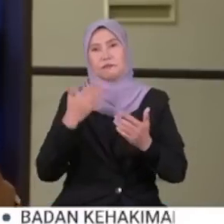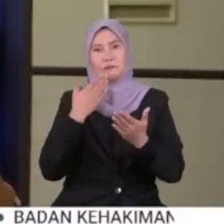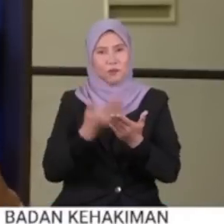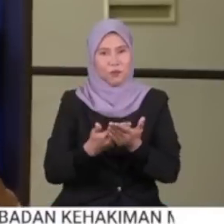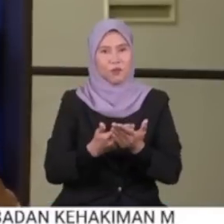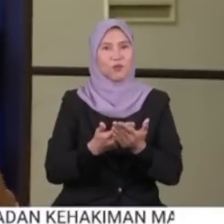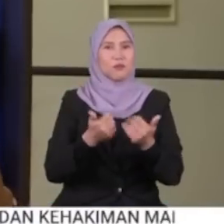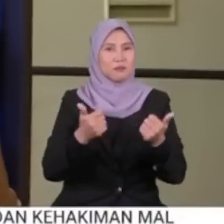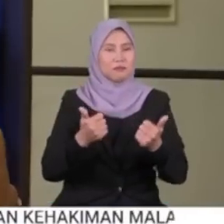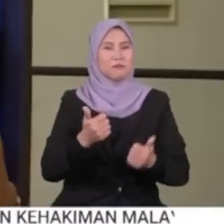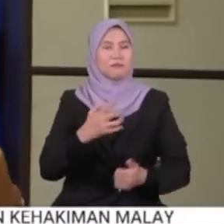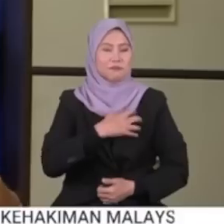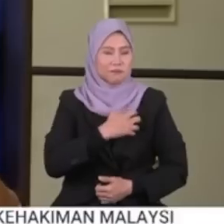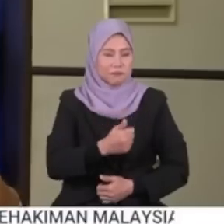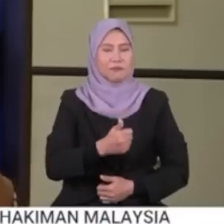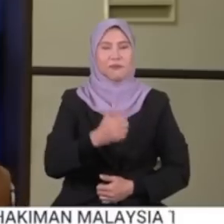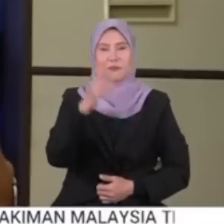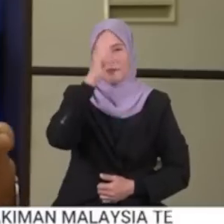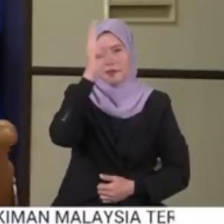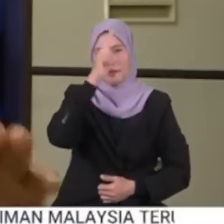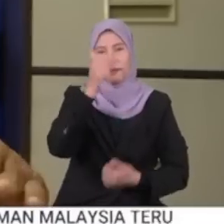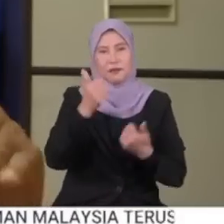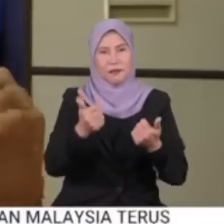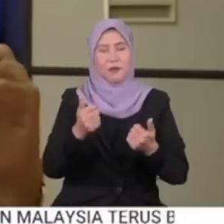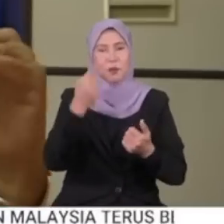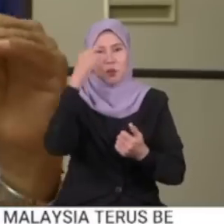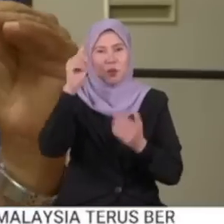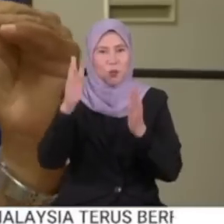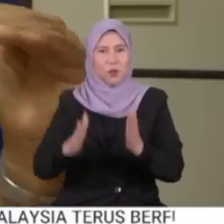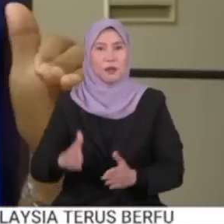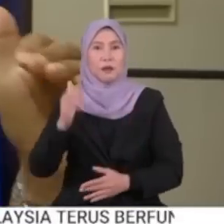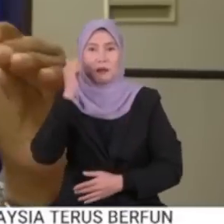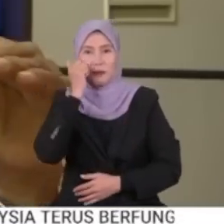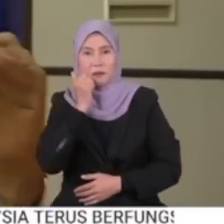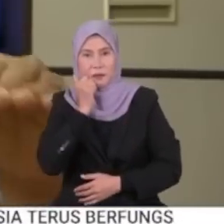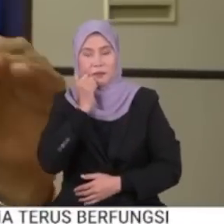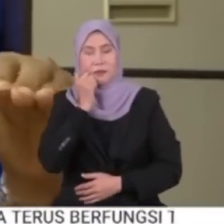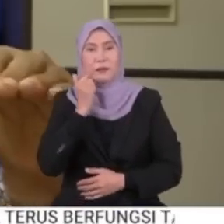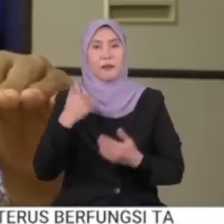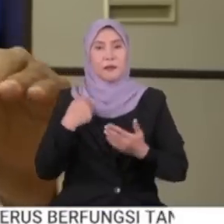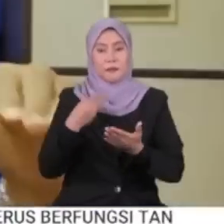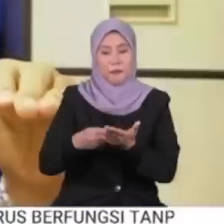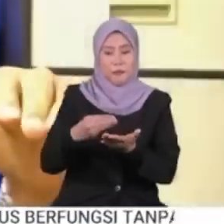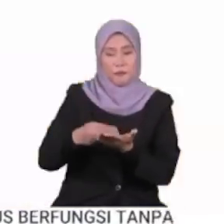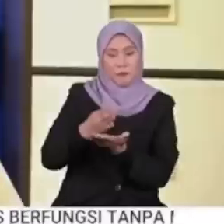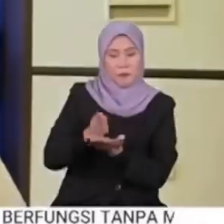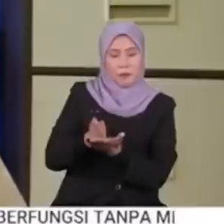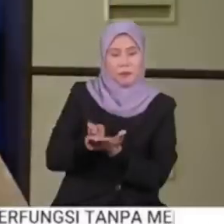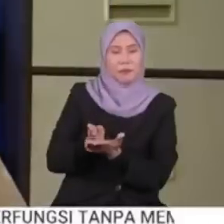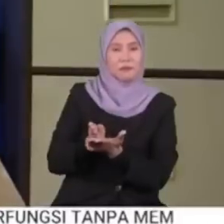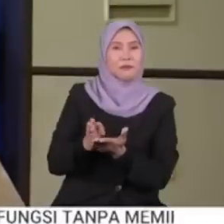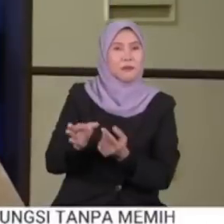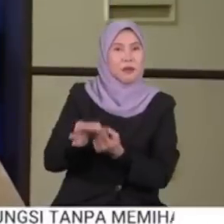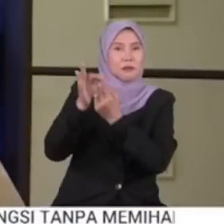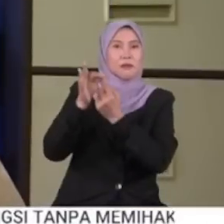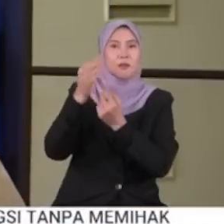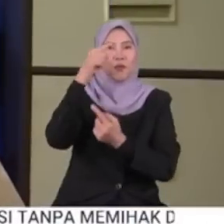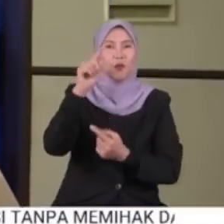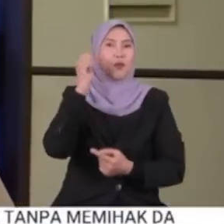keperhatian daripada kerajaan, khususnya daripada PM untuk warga emas. Ada khusus bajet ni untuk warga emas.